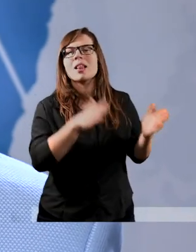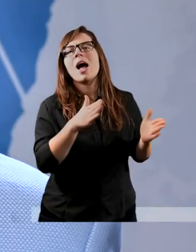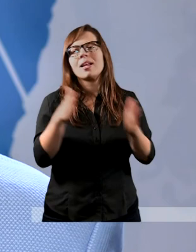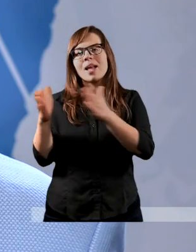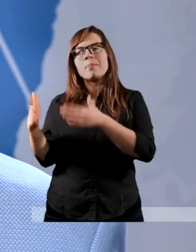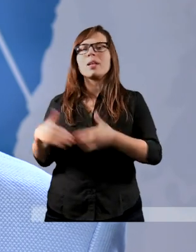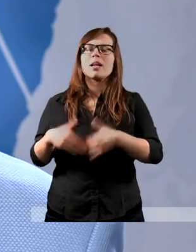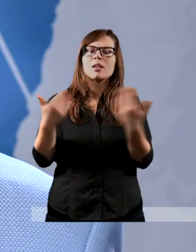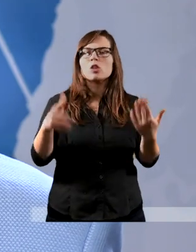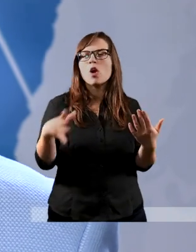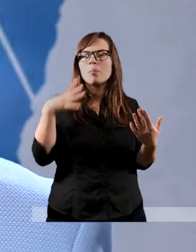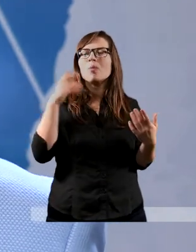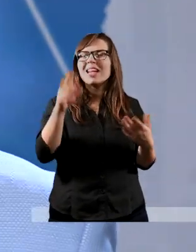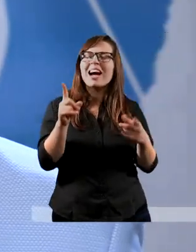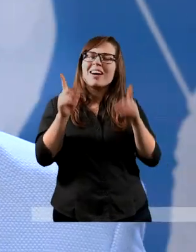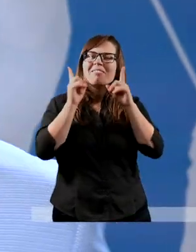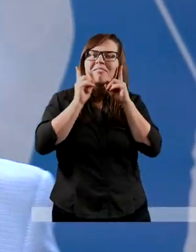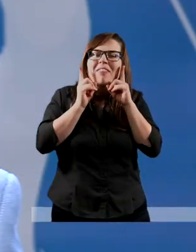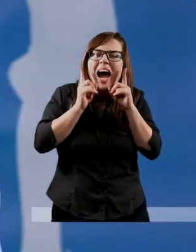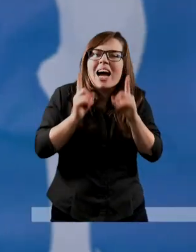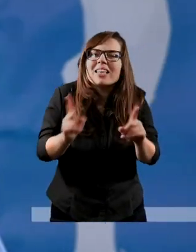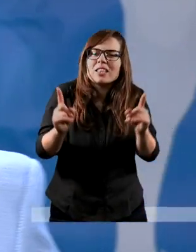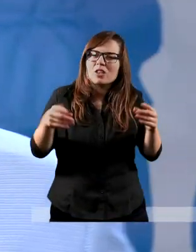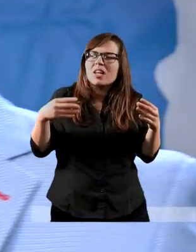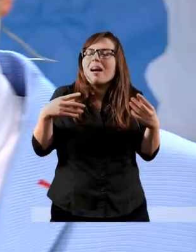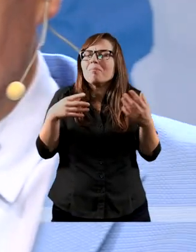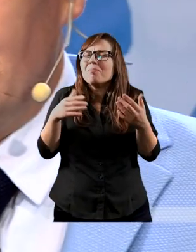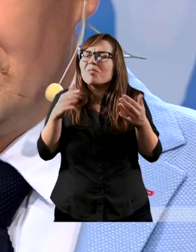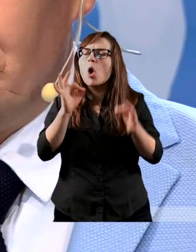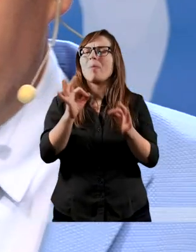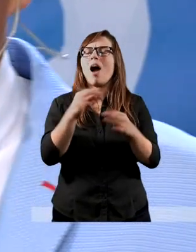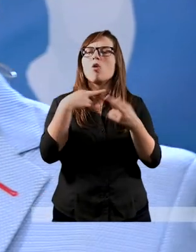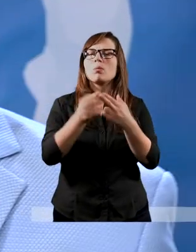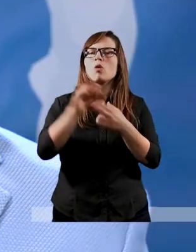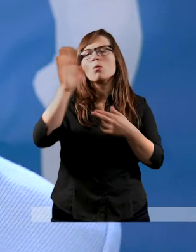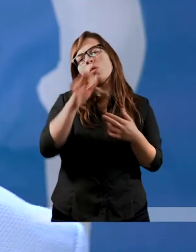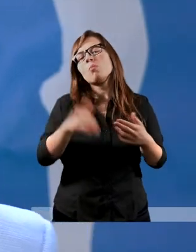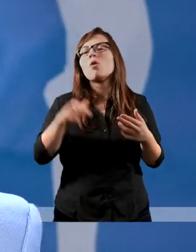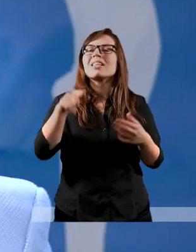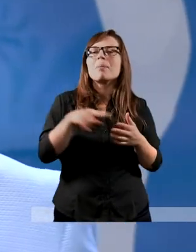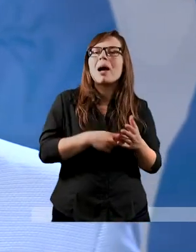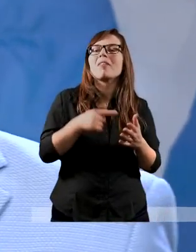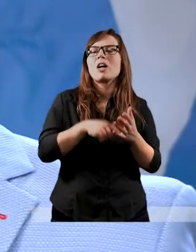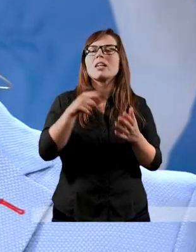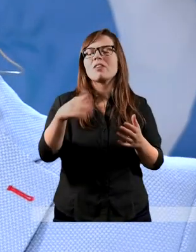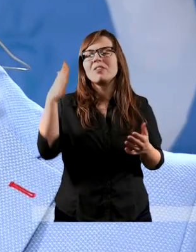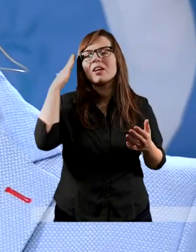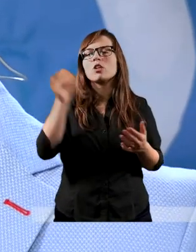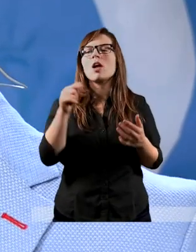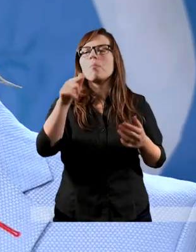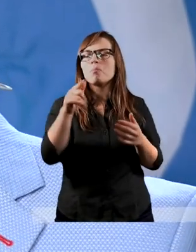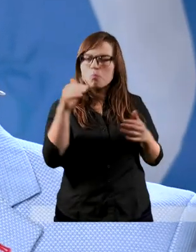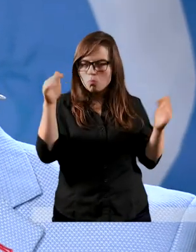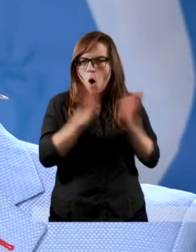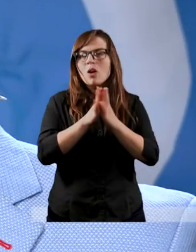następne dni. To była taka rzeczywista odpowiedź od Boga. Ja myślę, że nieraz, być może i ty miałeś taką sytuację, że